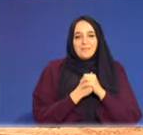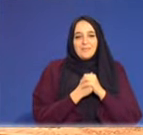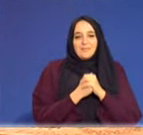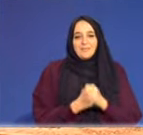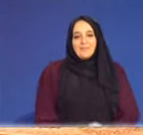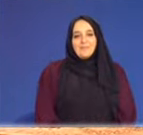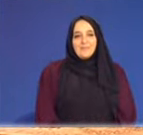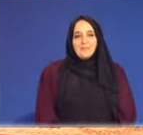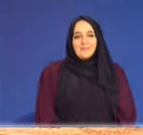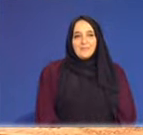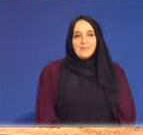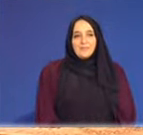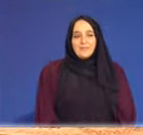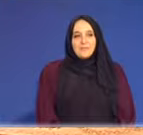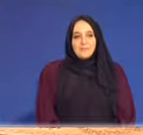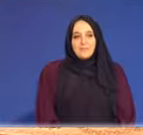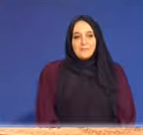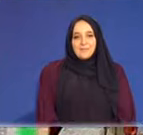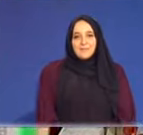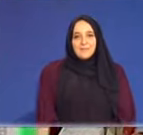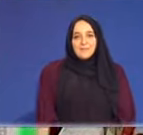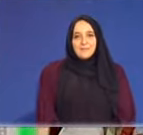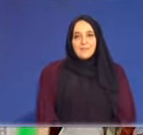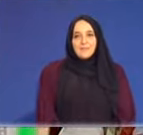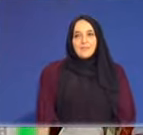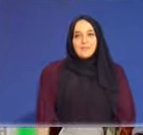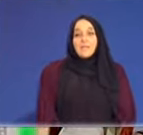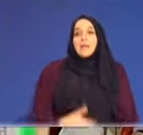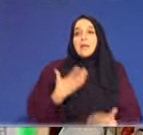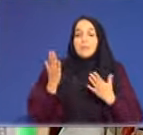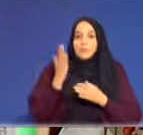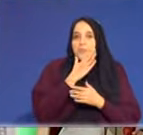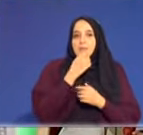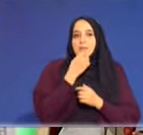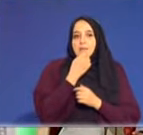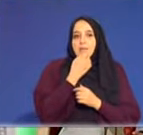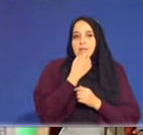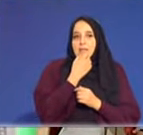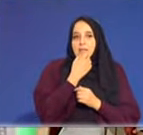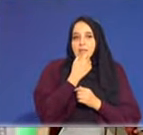اجمعين سمرة. أم خالد من قسنطينة دكتور بالنسبة لي